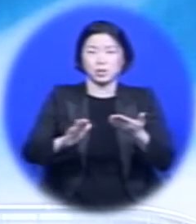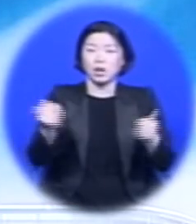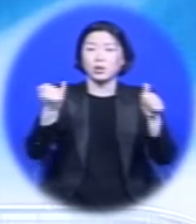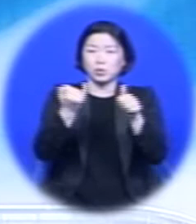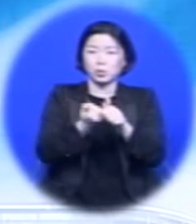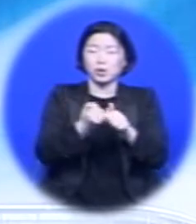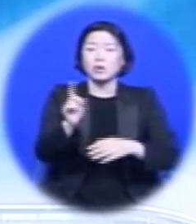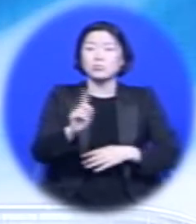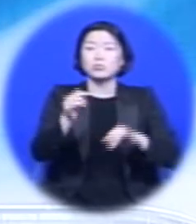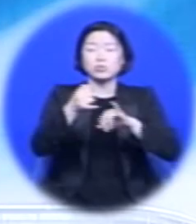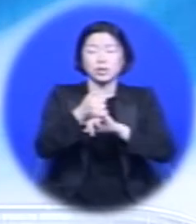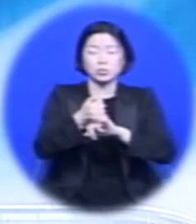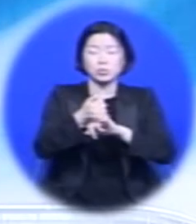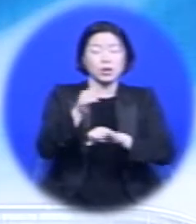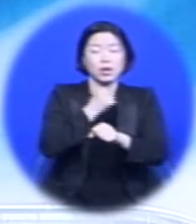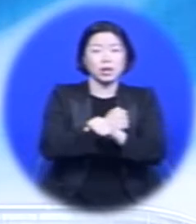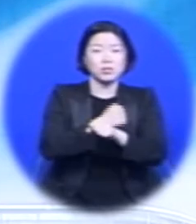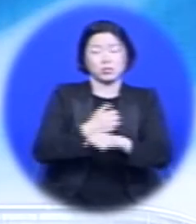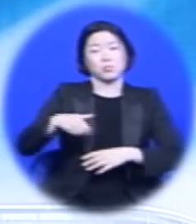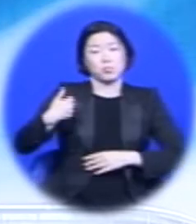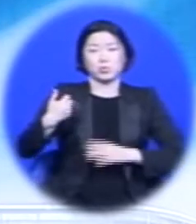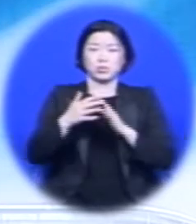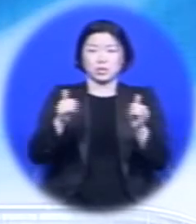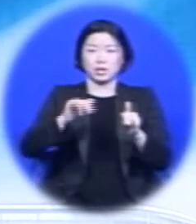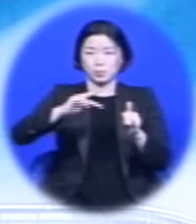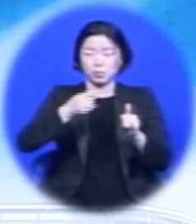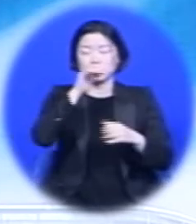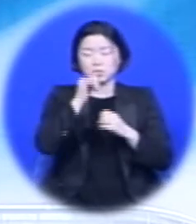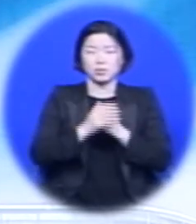결혼할 때 무슨 약속을 했는지도 모르는 사람도 있습니다.